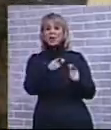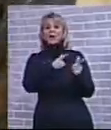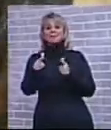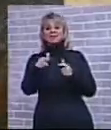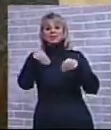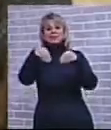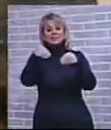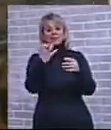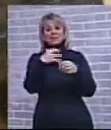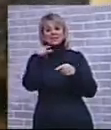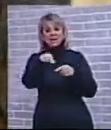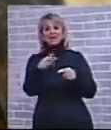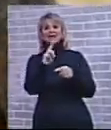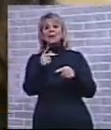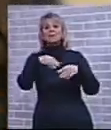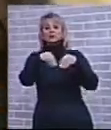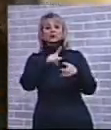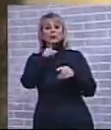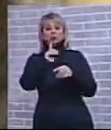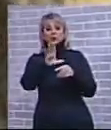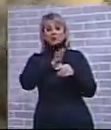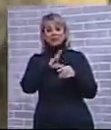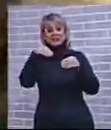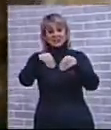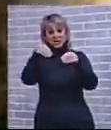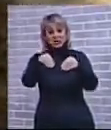Подготавливаем посадматериал к посадке, ну, чтобы удобнее было сажать.